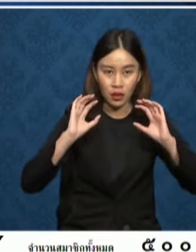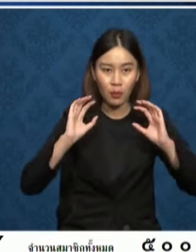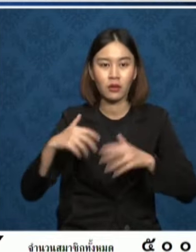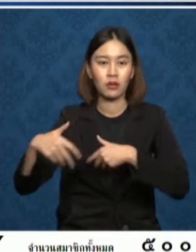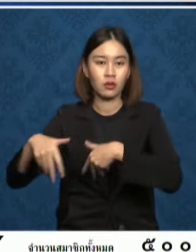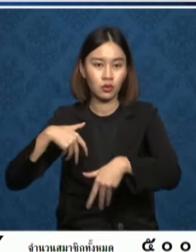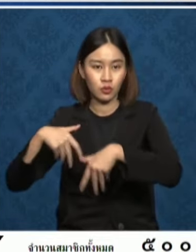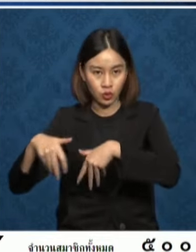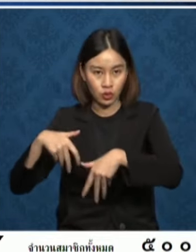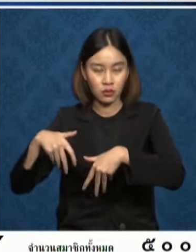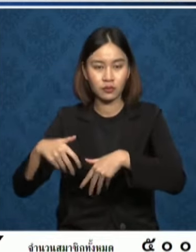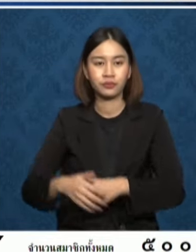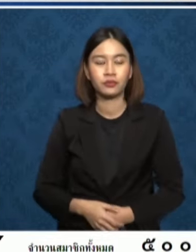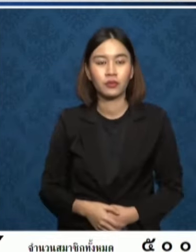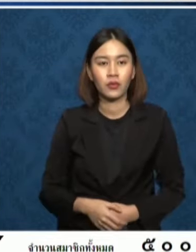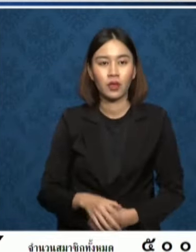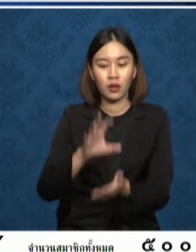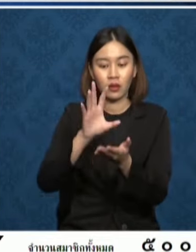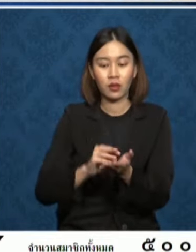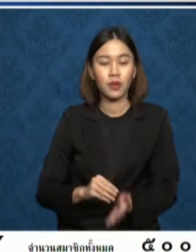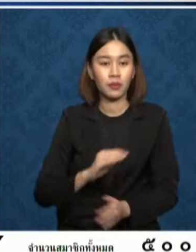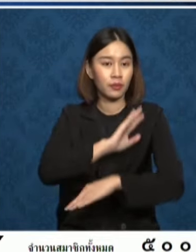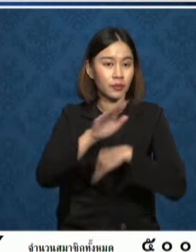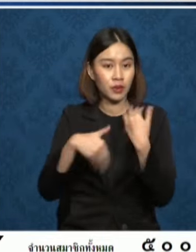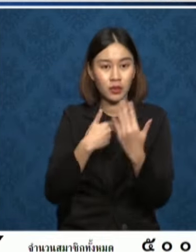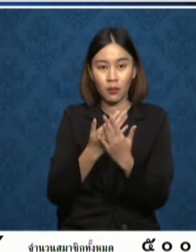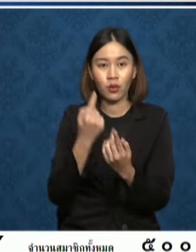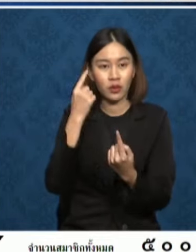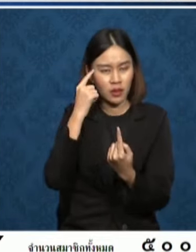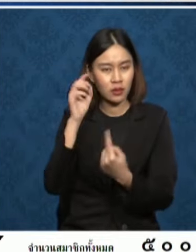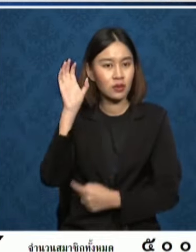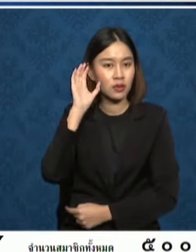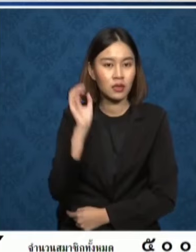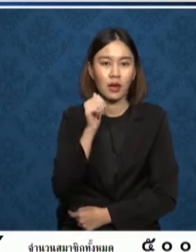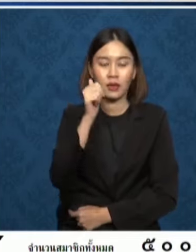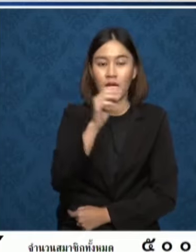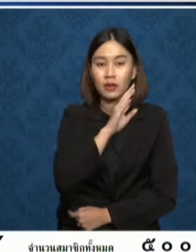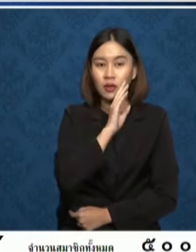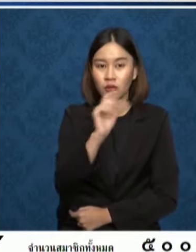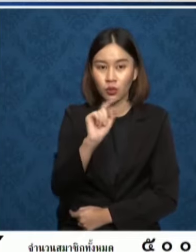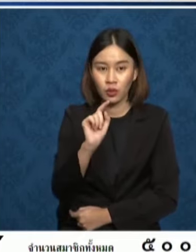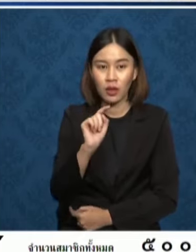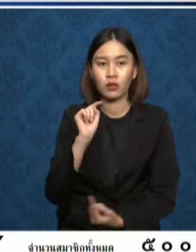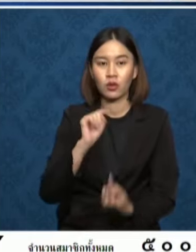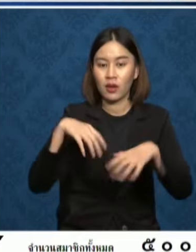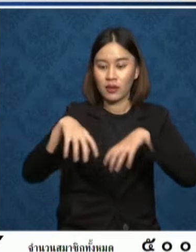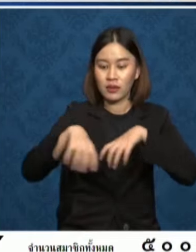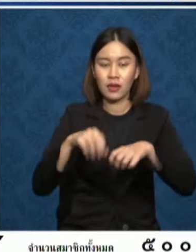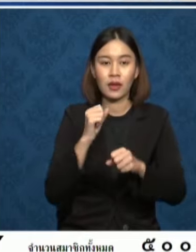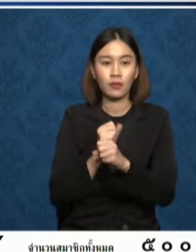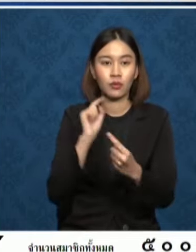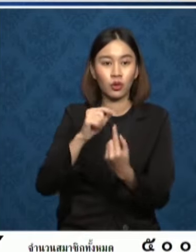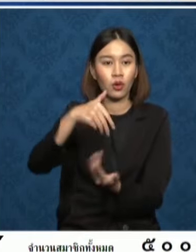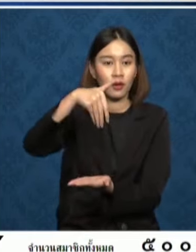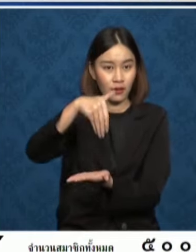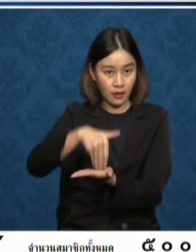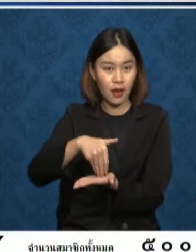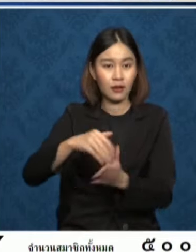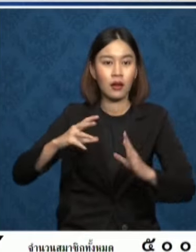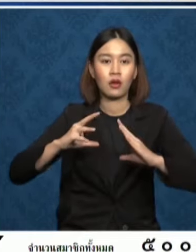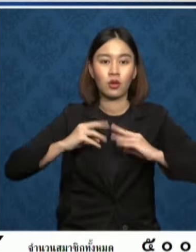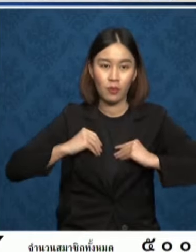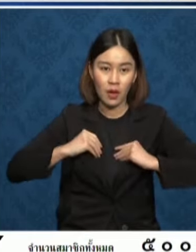ชุมชนเองและข้อมูลเหล่านี้จะมีความน่าเชื่อถือก็แต่เมื่อถูกจัดทำโดยหน่วยงานกลางที่ได้รับการ